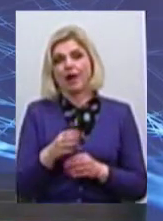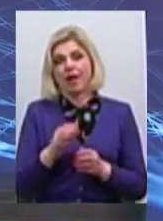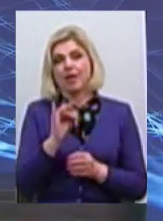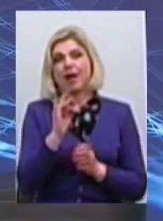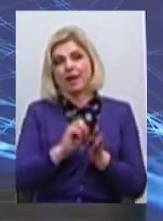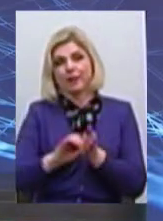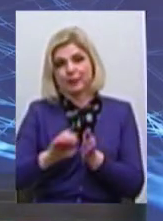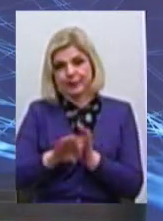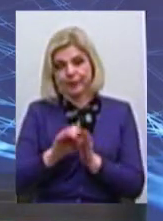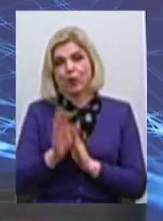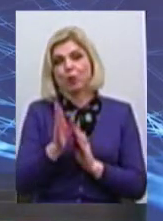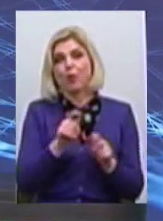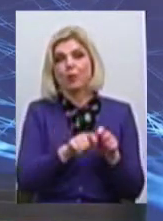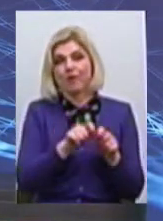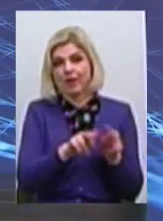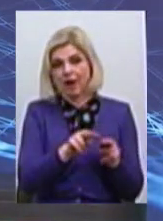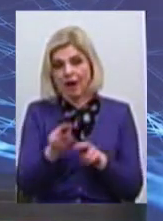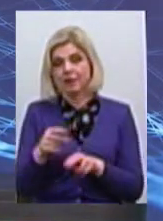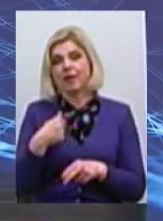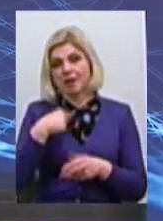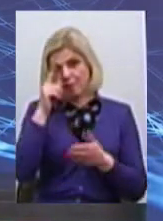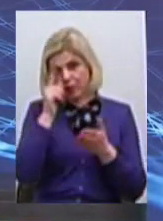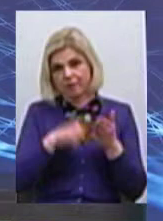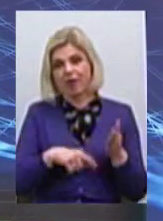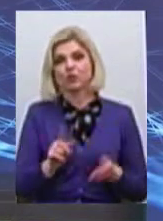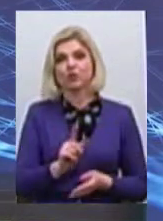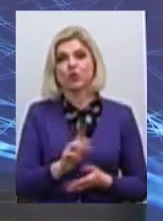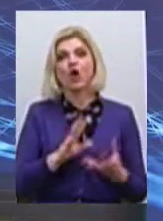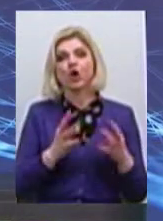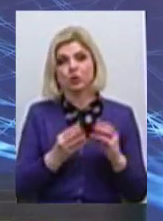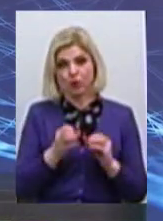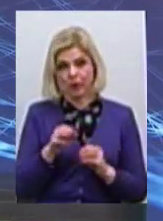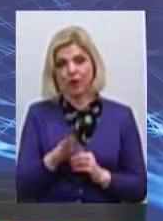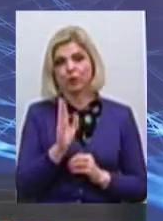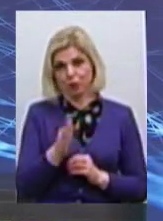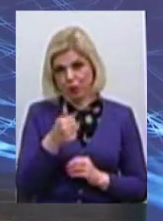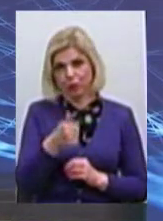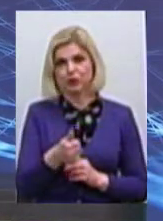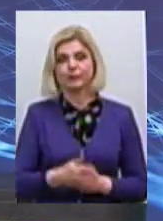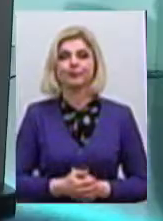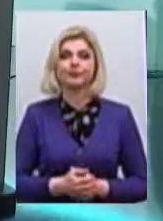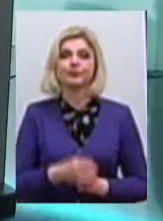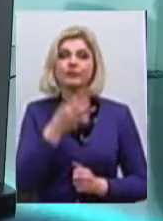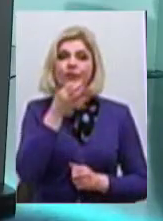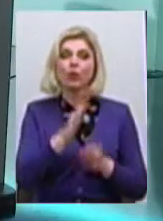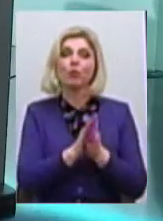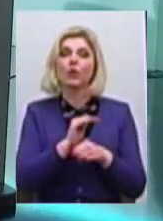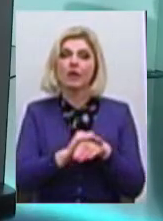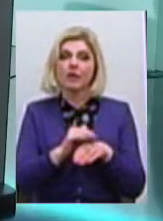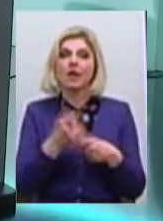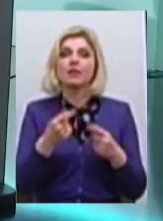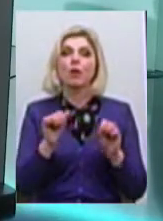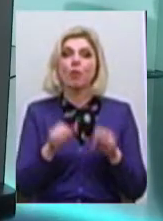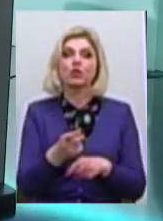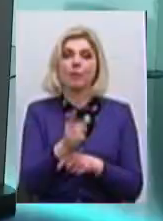Будемо перевіряти. Я сподіваюся, що результат буде позитивний. А скажіть, будь ласка, де можна рибалити